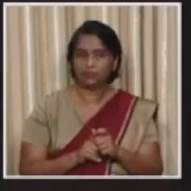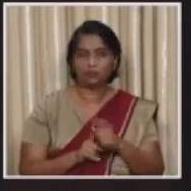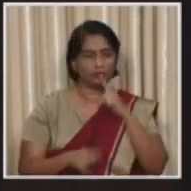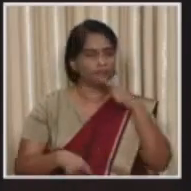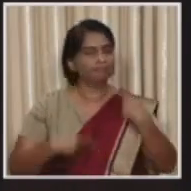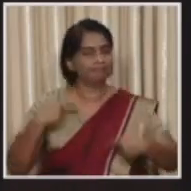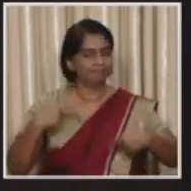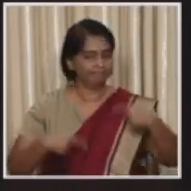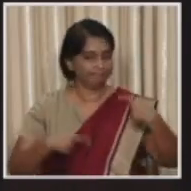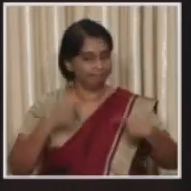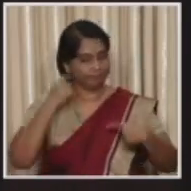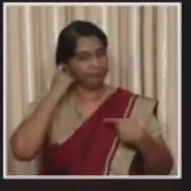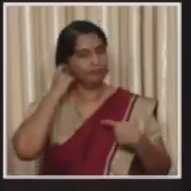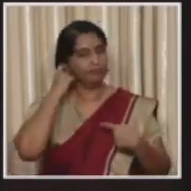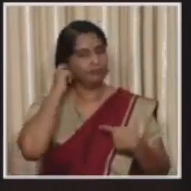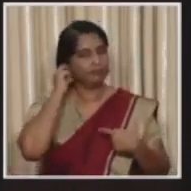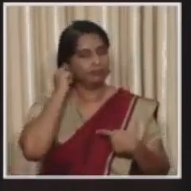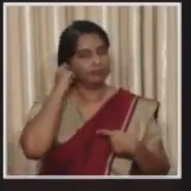සංවාදයක්